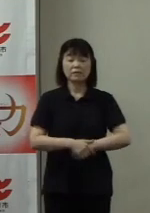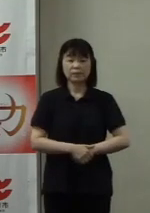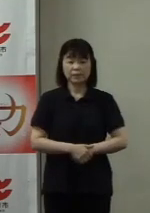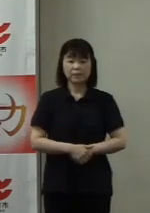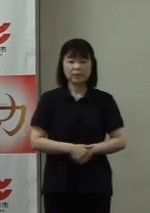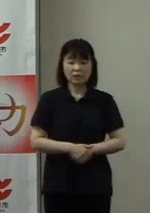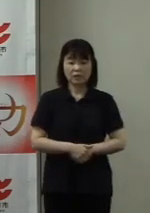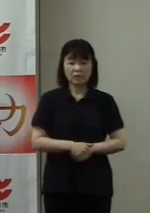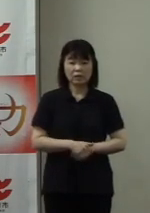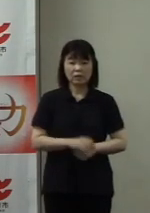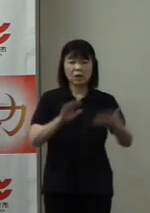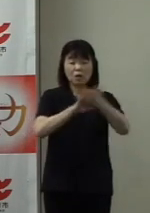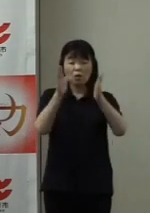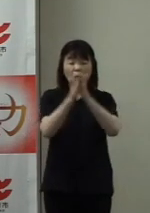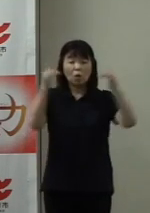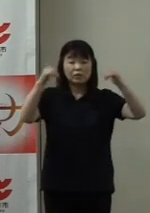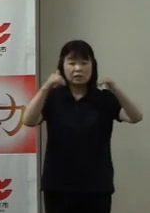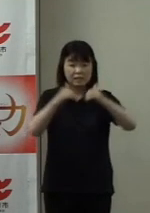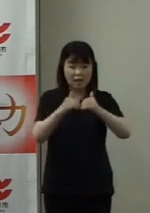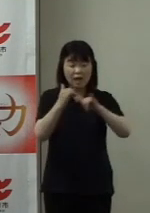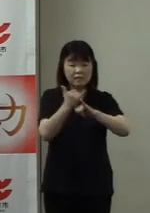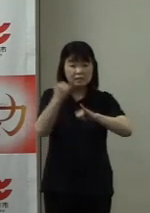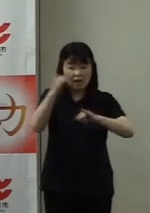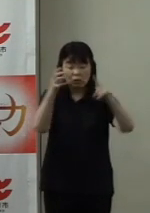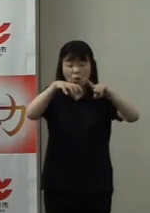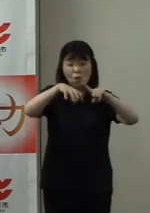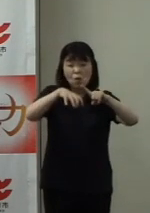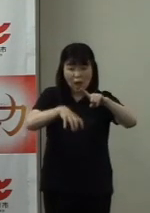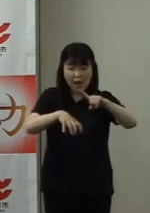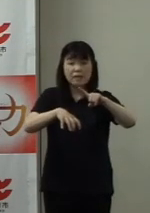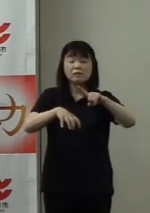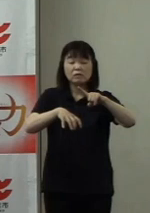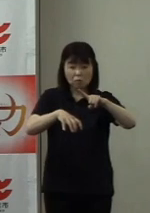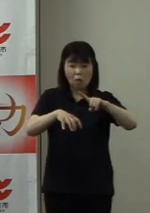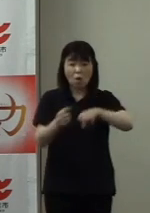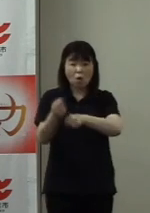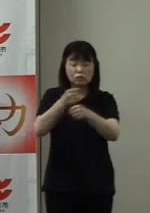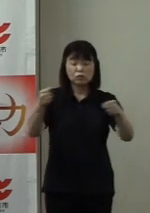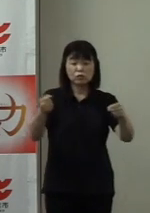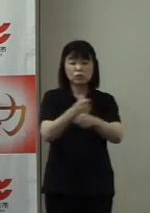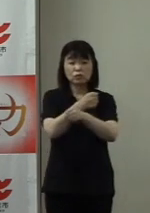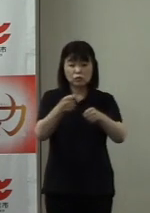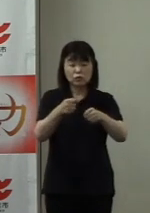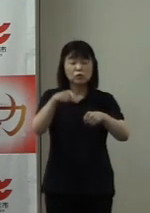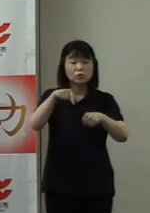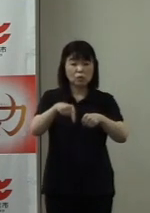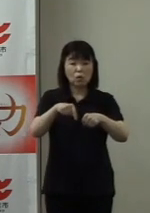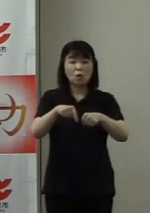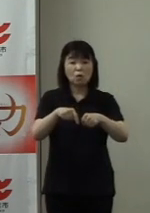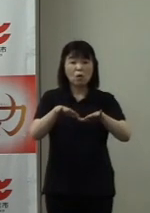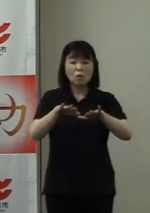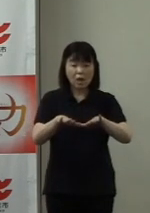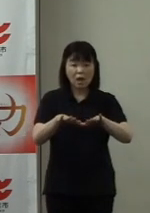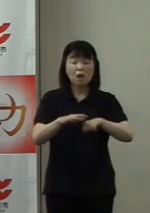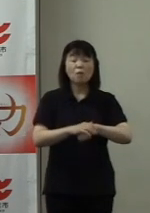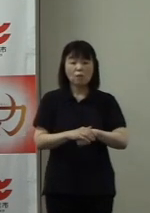法人代施設行為の2年の復旧費についてなんですが、これ公園内の遺跡の発